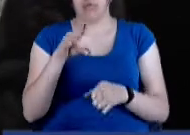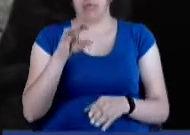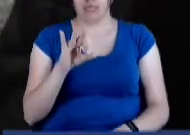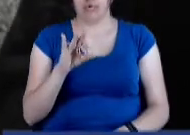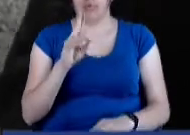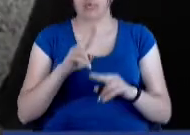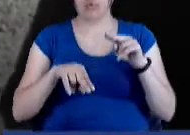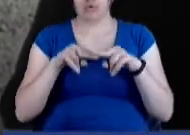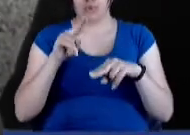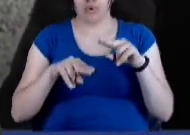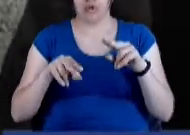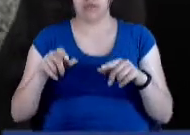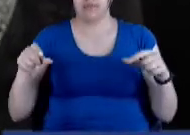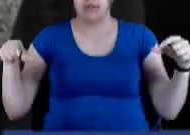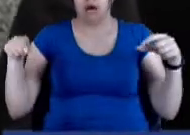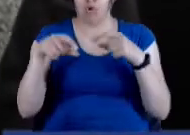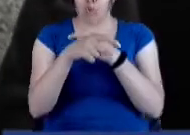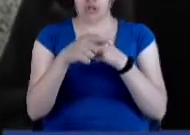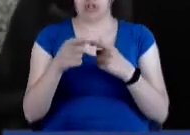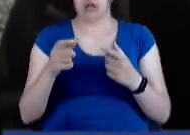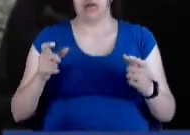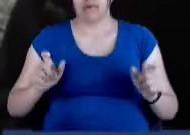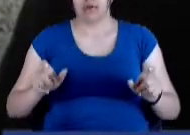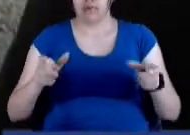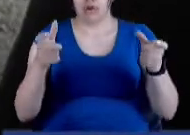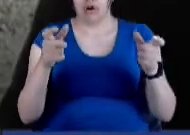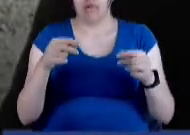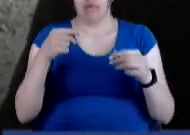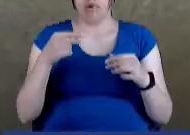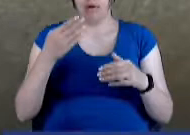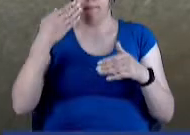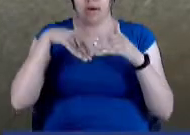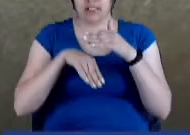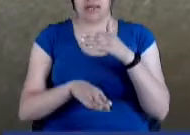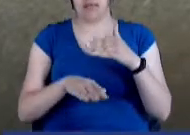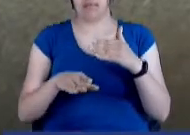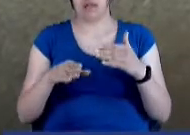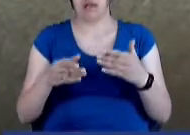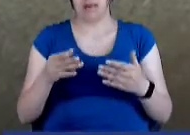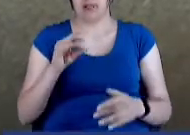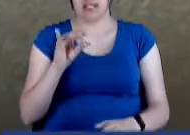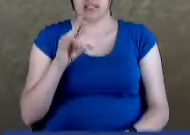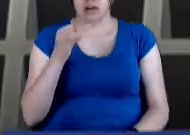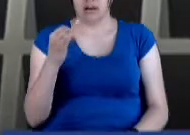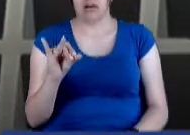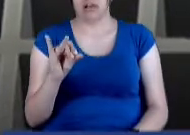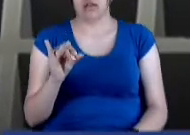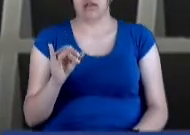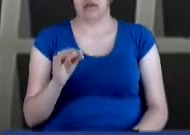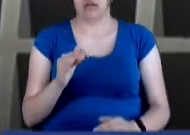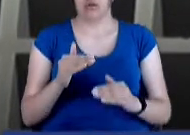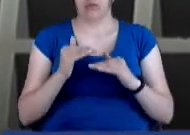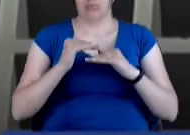устройству дорожок, тротуаров, прокладки подземных линий, магистралей. Предусматривается устройство самого